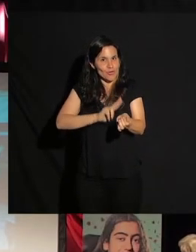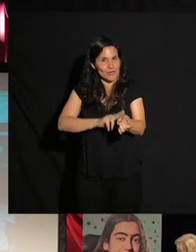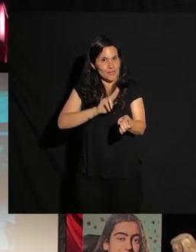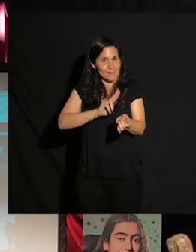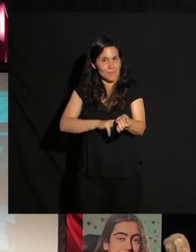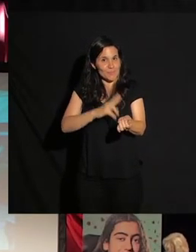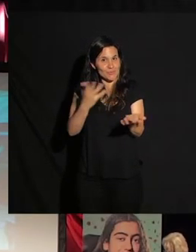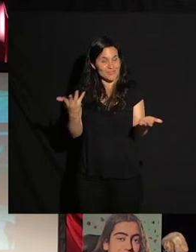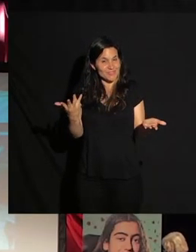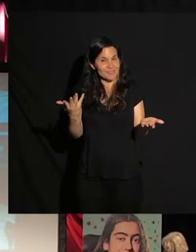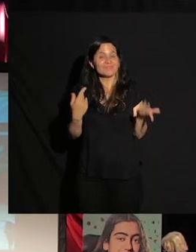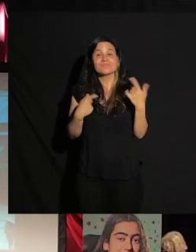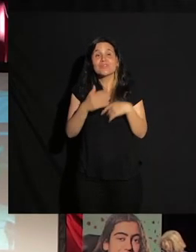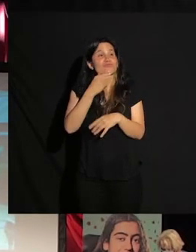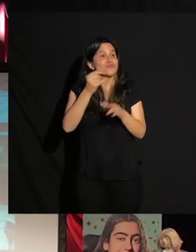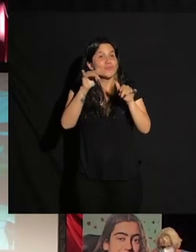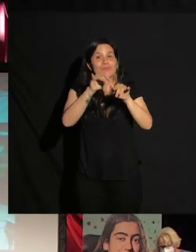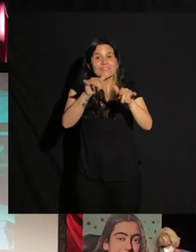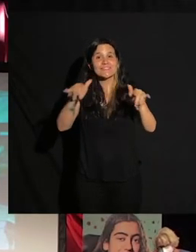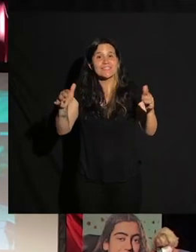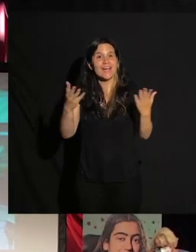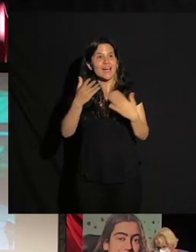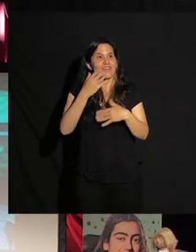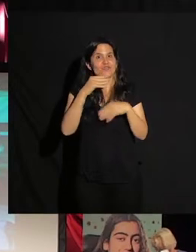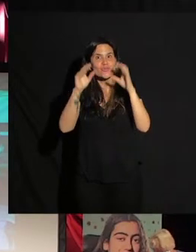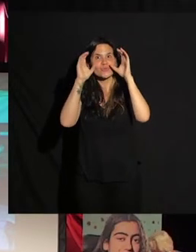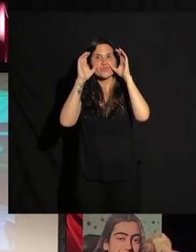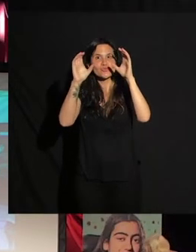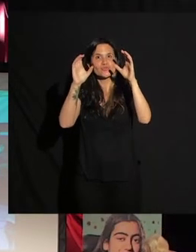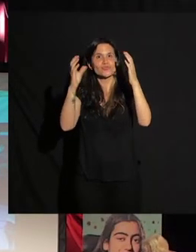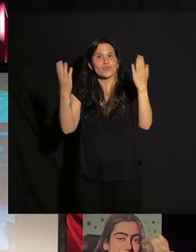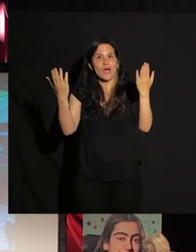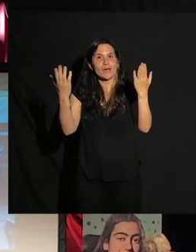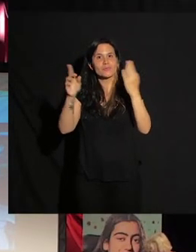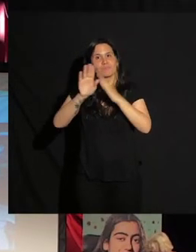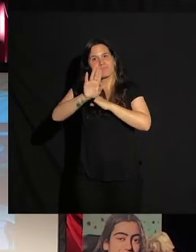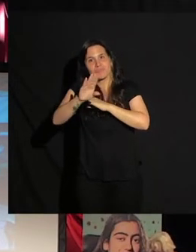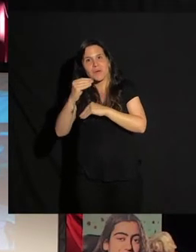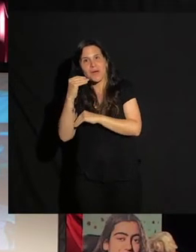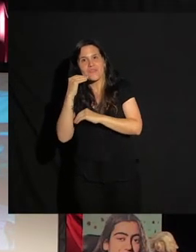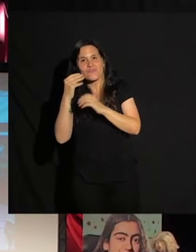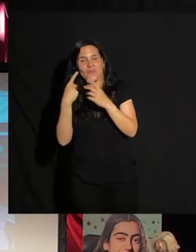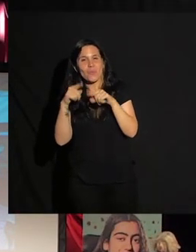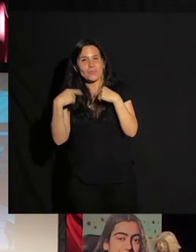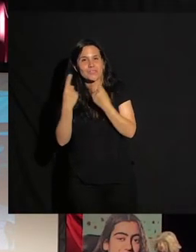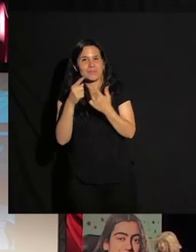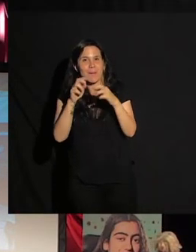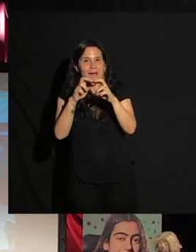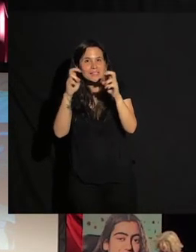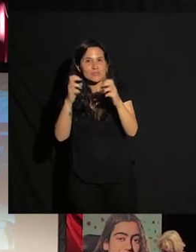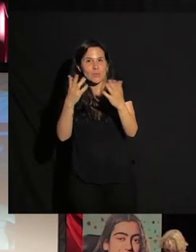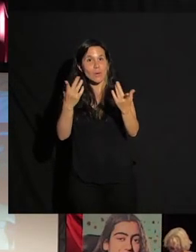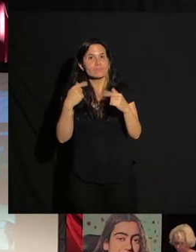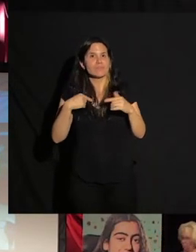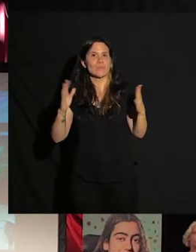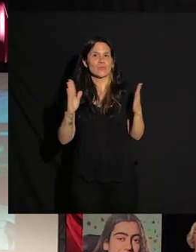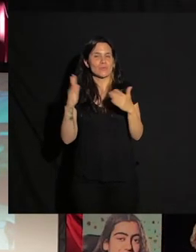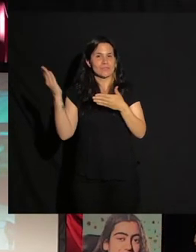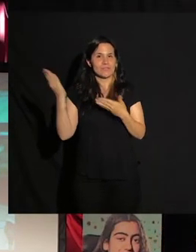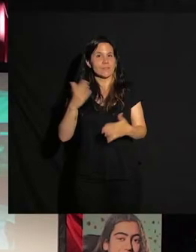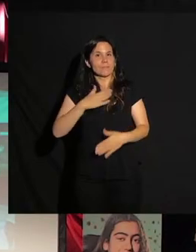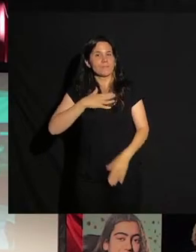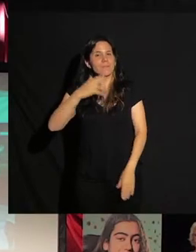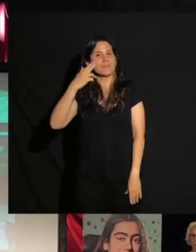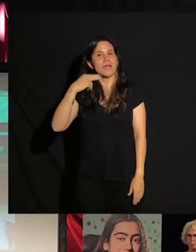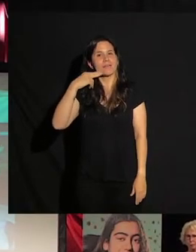Schön, dass ihr da seid. Schön, dass ihr zugeschaltet seid in den Wohnzimmern zu Hause. Wir können uns kurz vorstellen. Mein